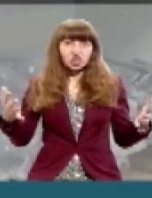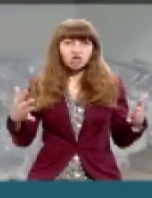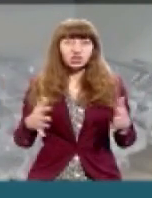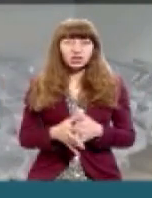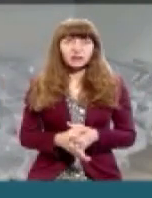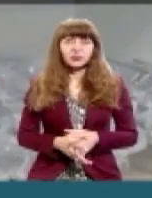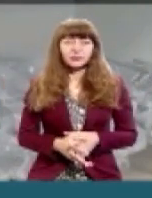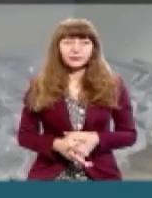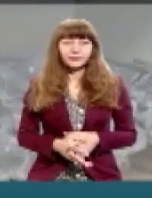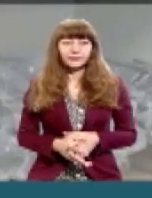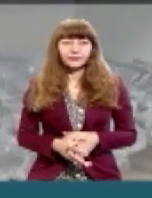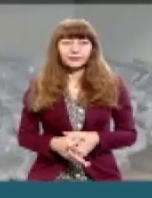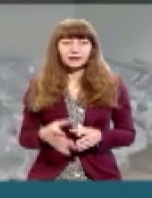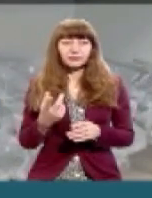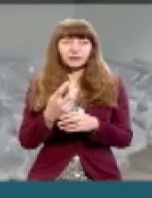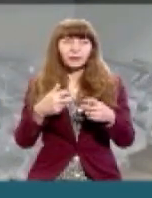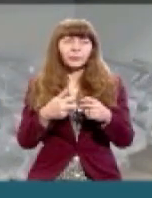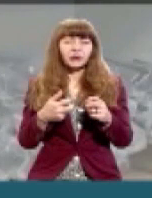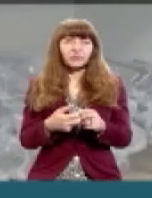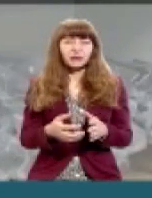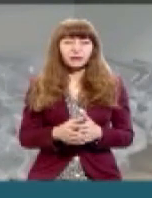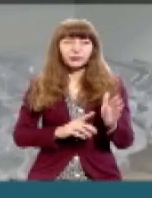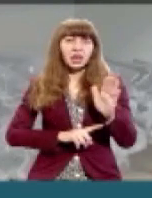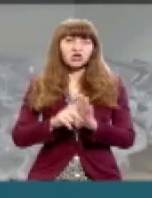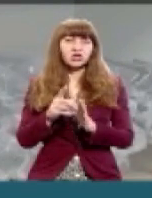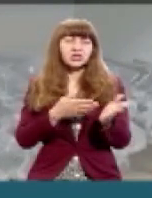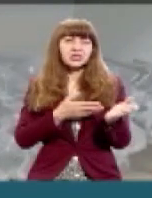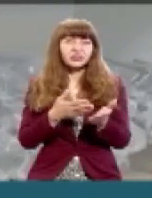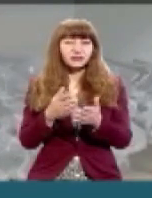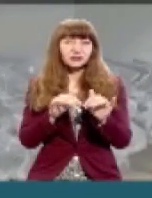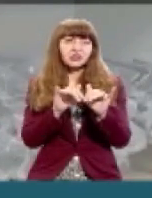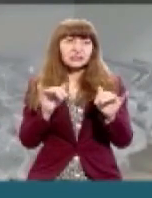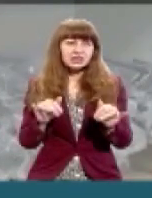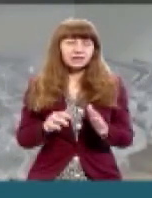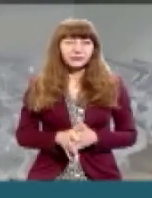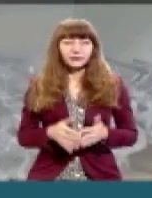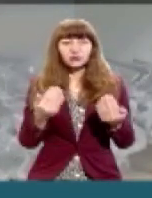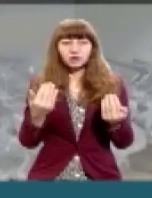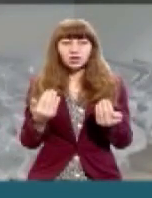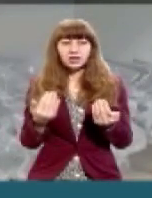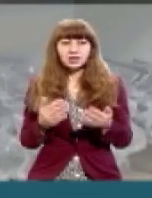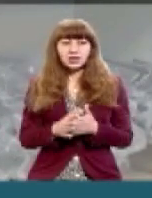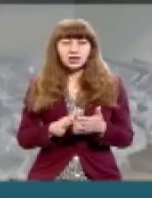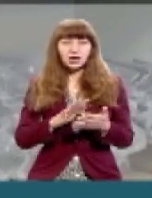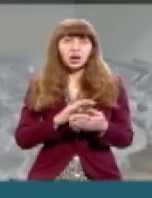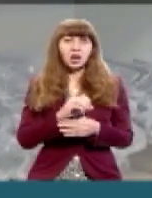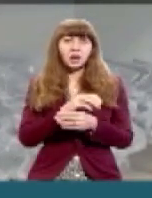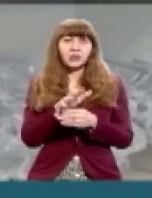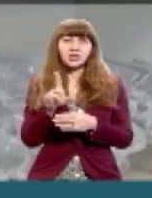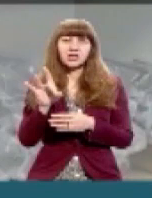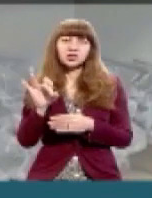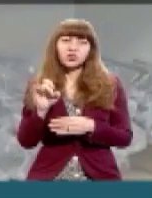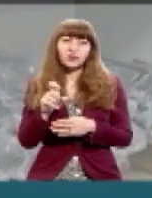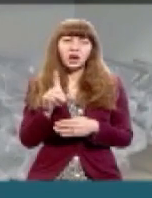себе. И как бы мы в этом направлении начали двигаться. И сейчас вот точно мы занимаемся сервисным обслуживанием продажи кассовых аппаратов,